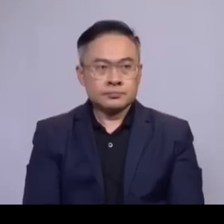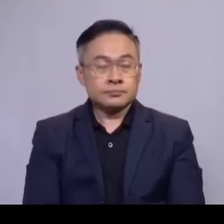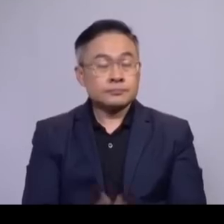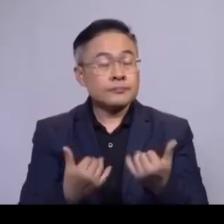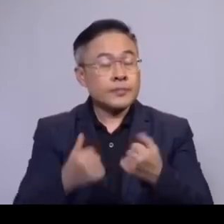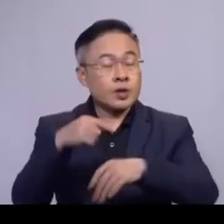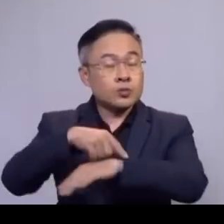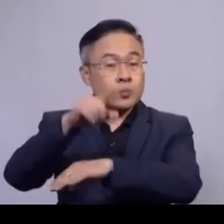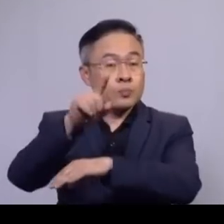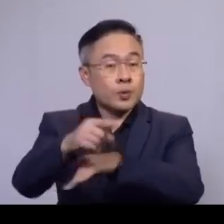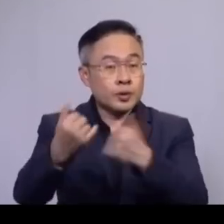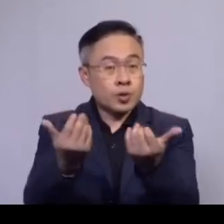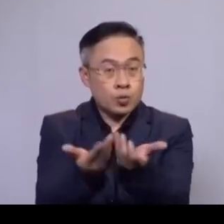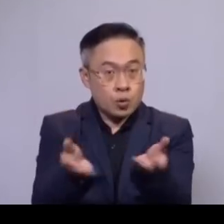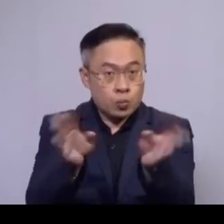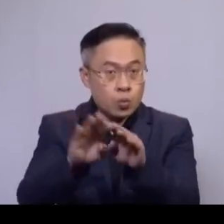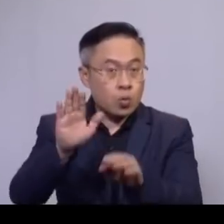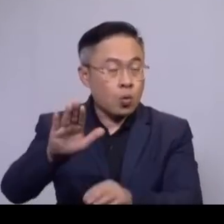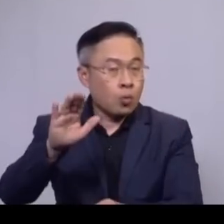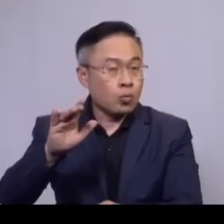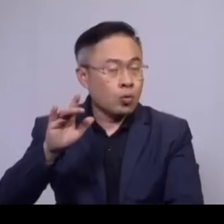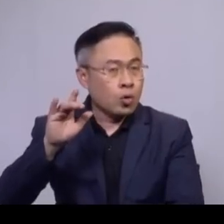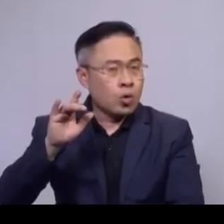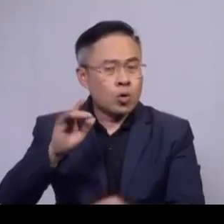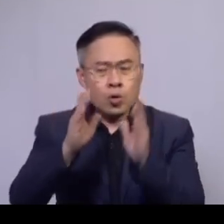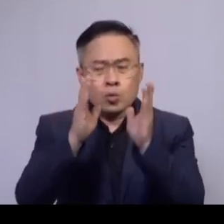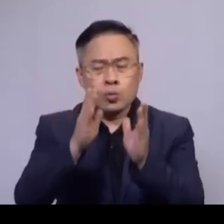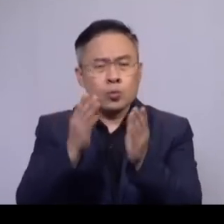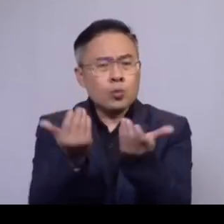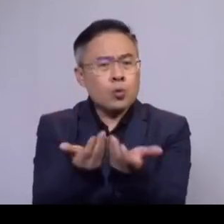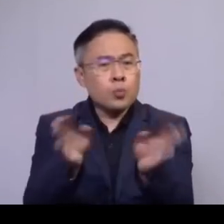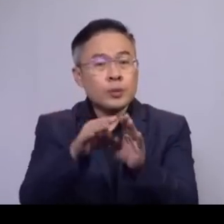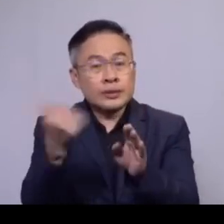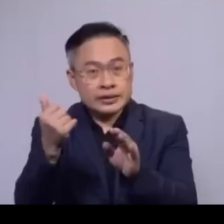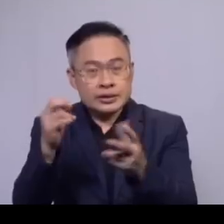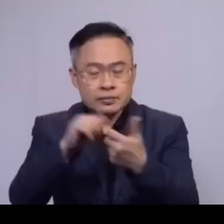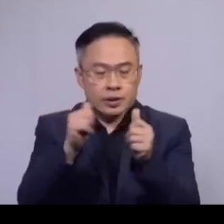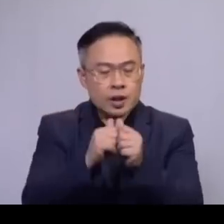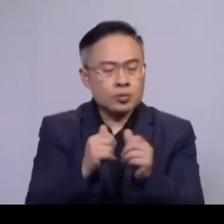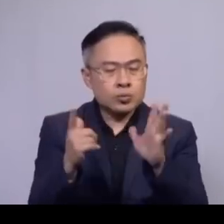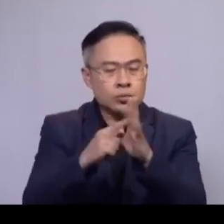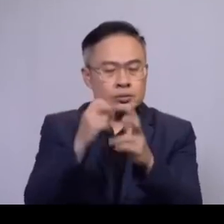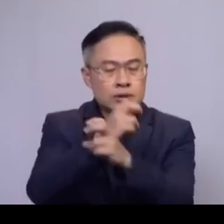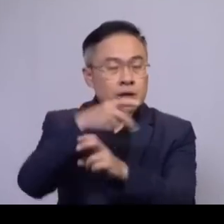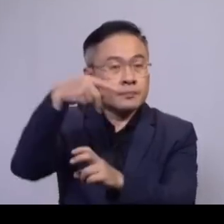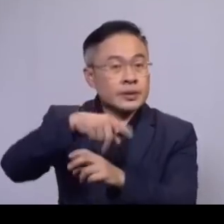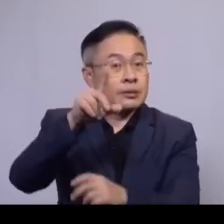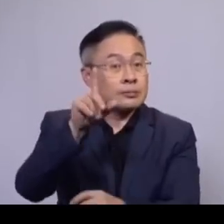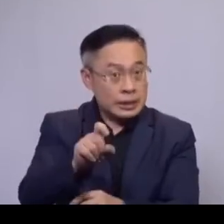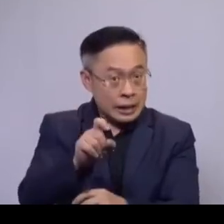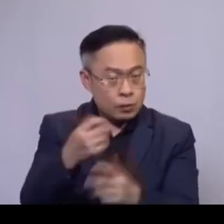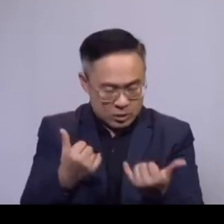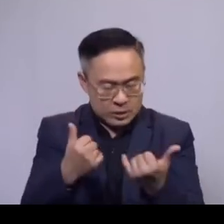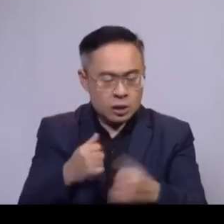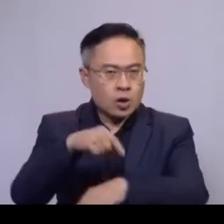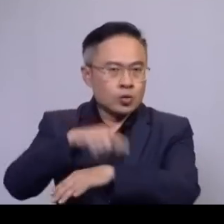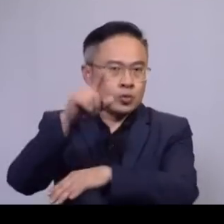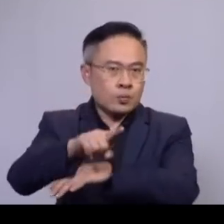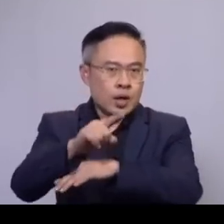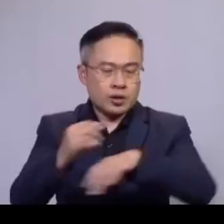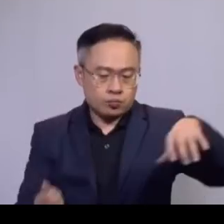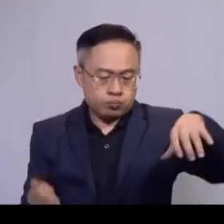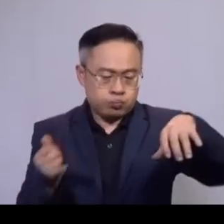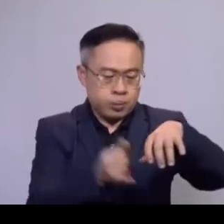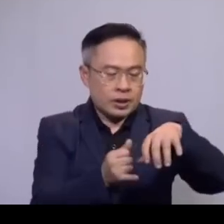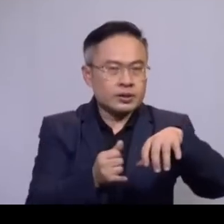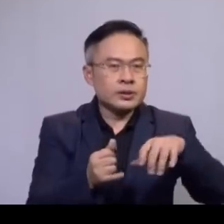และช่วงบ่ายวันนี้ค่ะครอบครัวของเหยื่อในคดีนี้ก็เตรียมจะเข้าให้ปากคำกับตำรวจที่สโมสรตำรวจนะคะไปติดตามรายละเอียดจากคุณจ